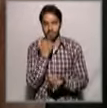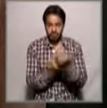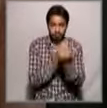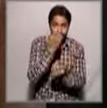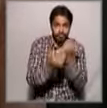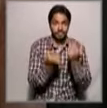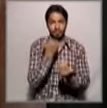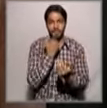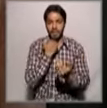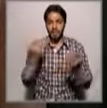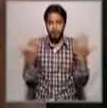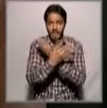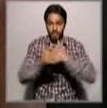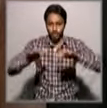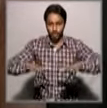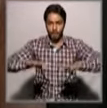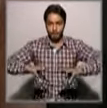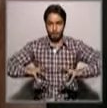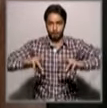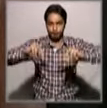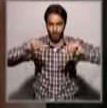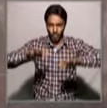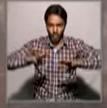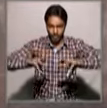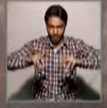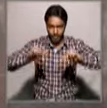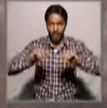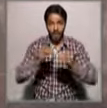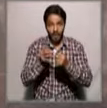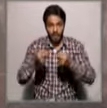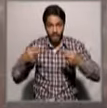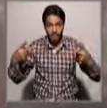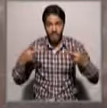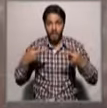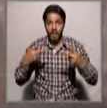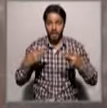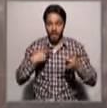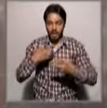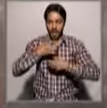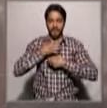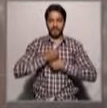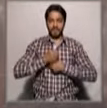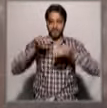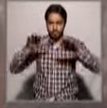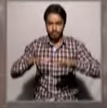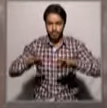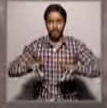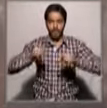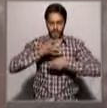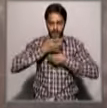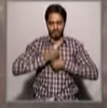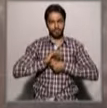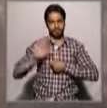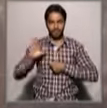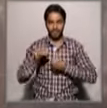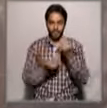ويصلي سائر الصلوات الخمس؟ لا، يعني المشهور في عند جمهور أهل العلم خاطبة في رخصة